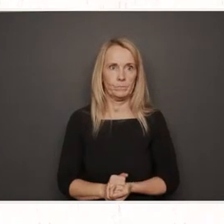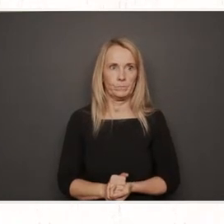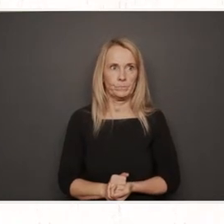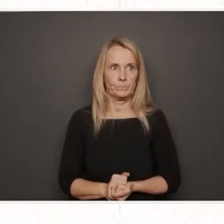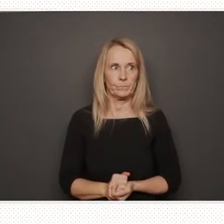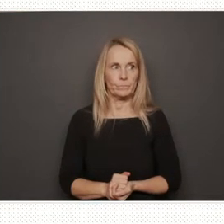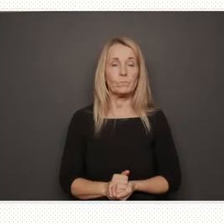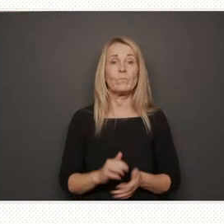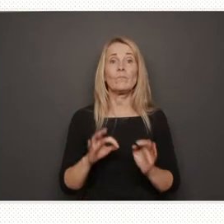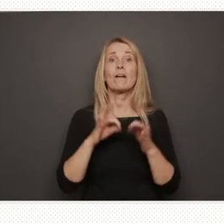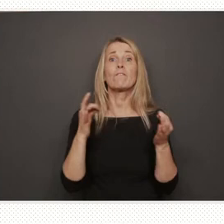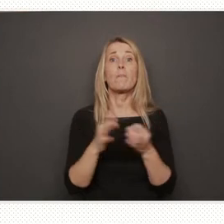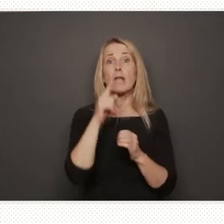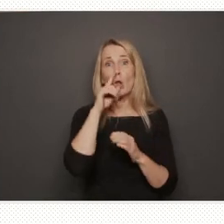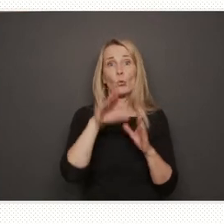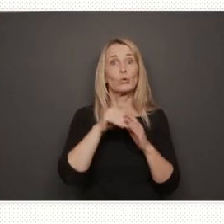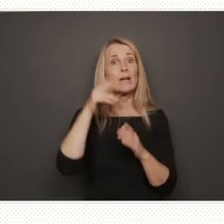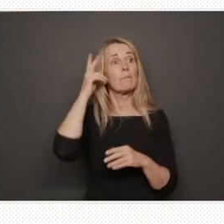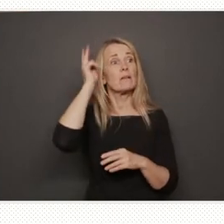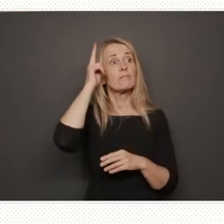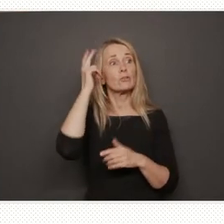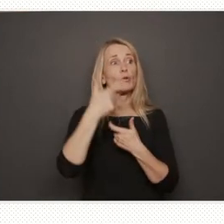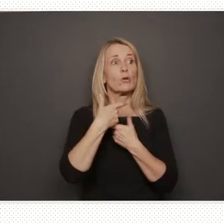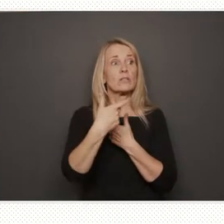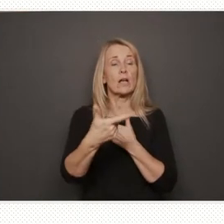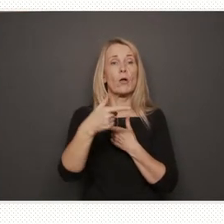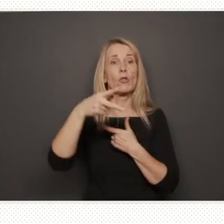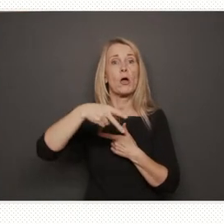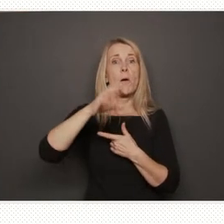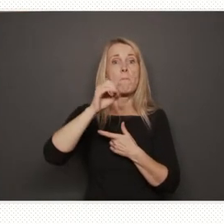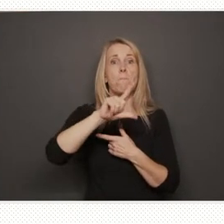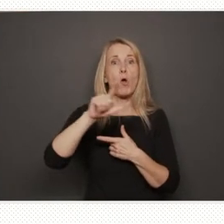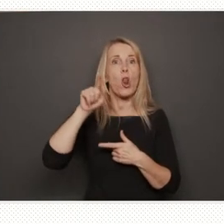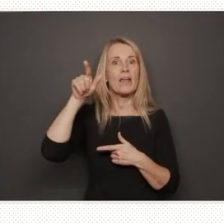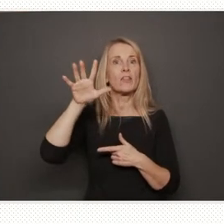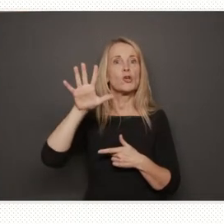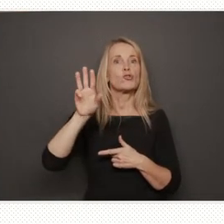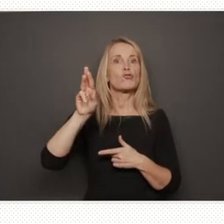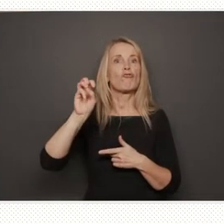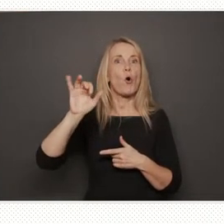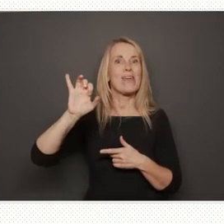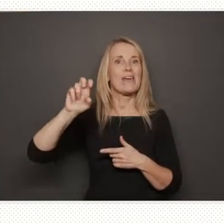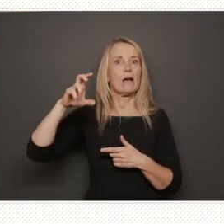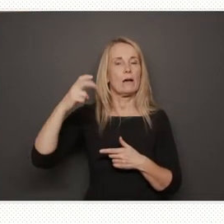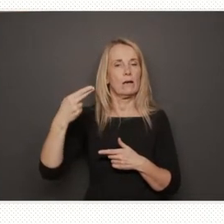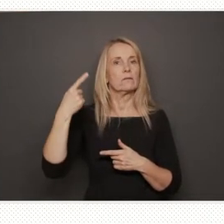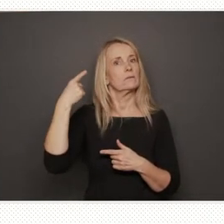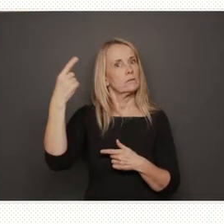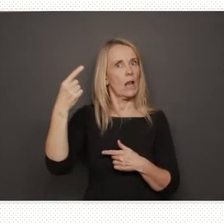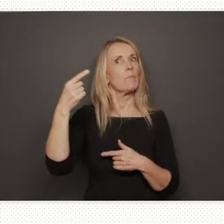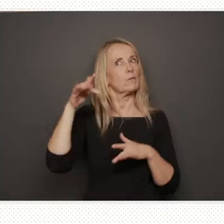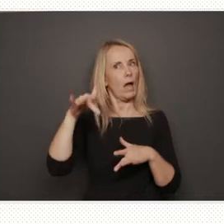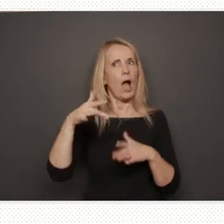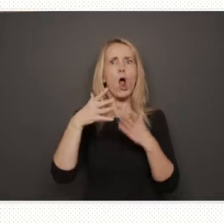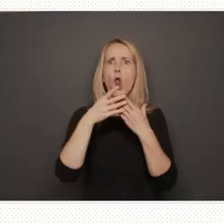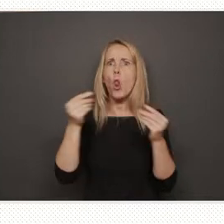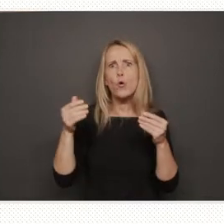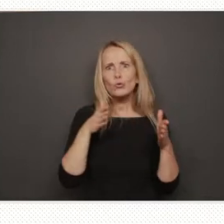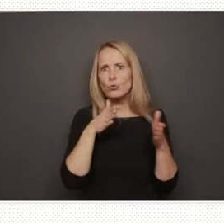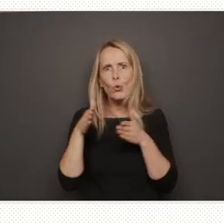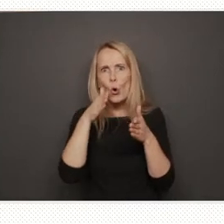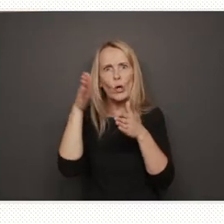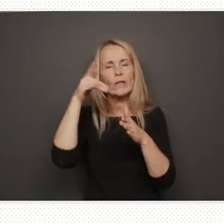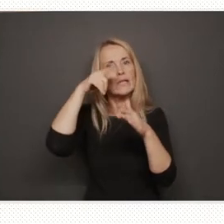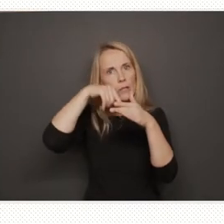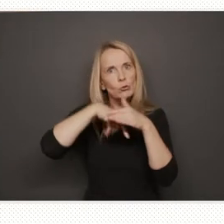Das Familienunternehmen Friseursalon Pöll in Schwoich zeichnet vor allem ein höchst lösungsorientierter Zugang